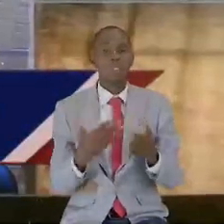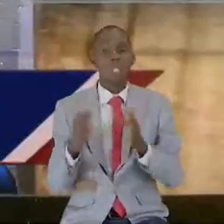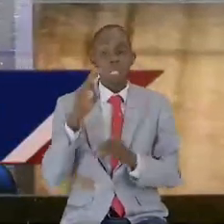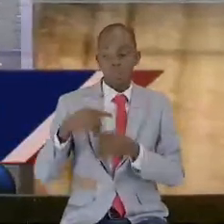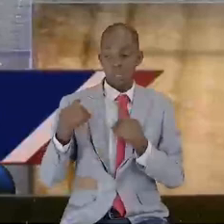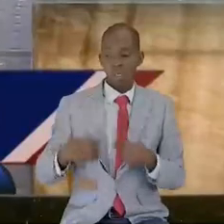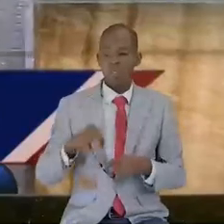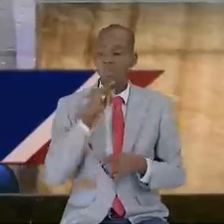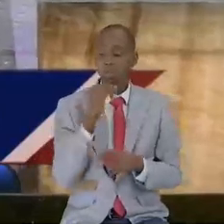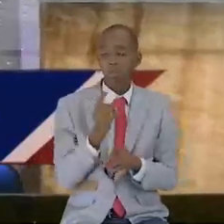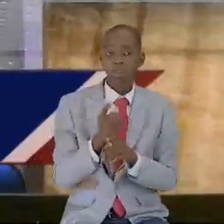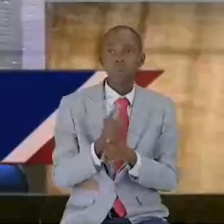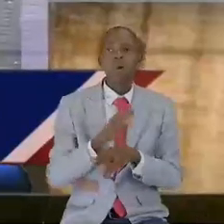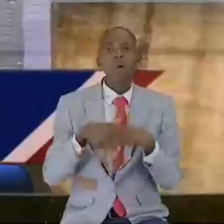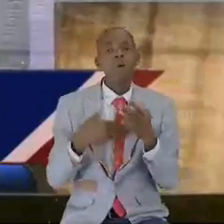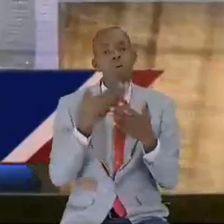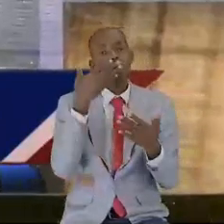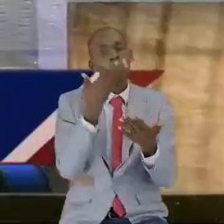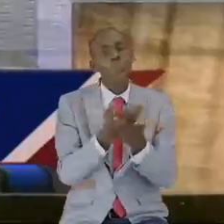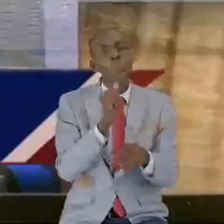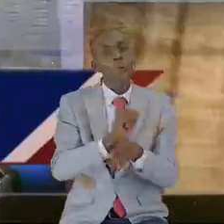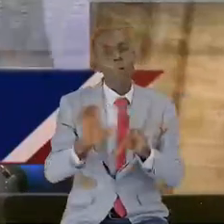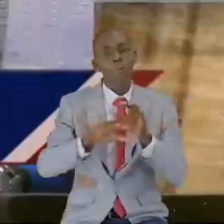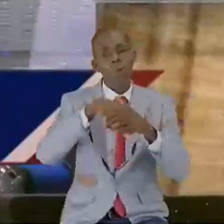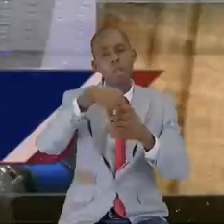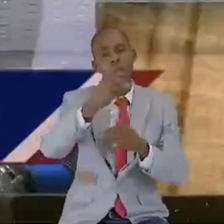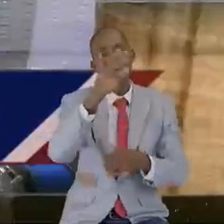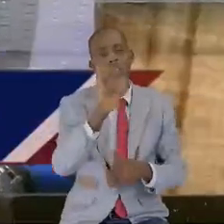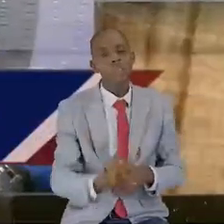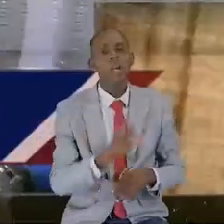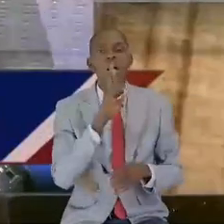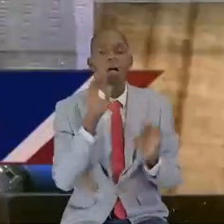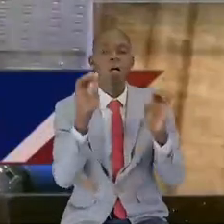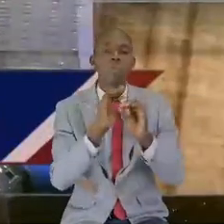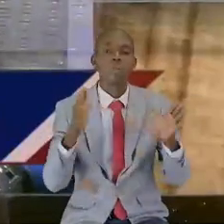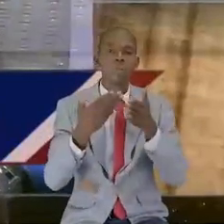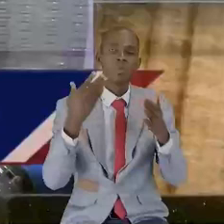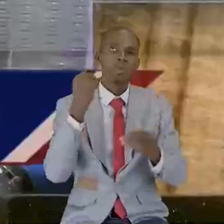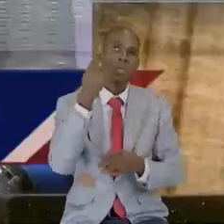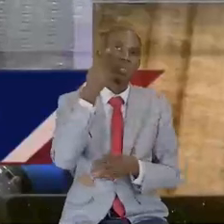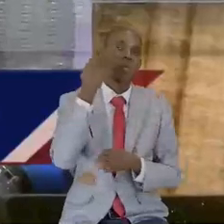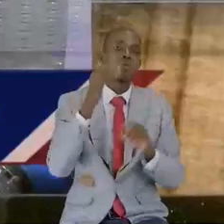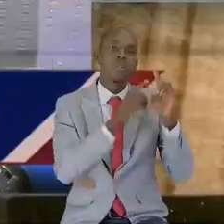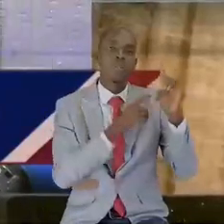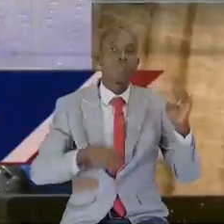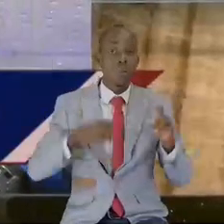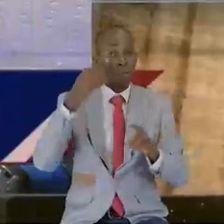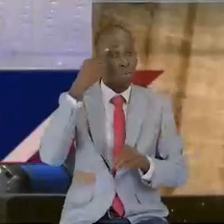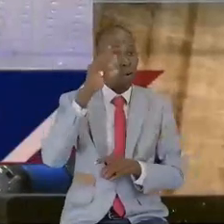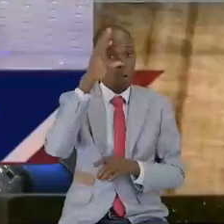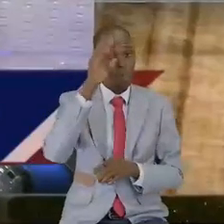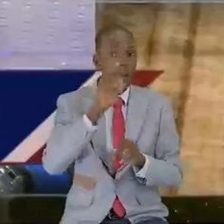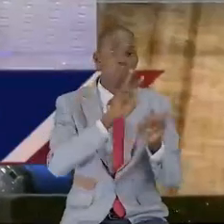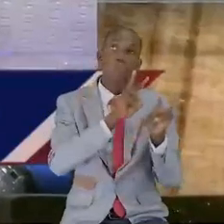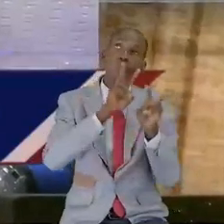juste, toutes les bonnes œuvres extérieurement ne sont rien aux yeux de Dieu. Car